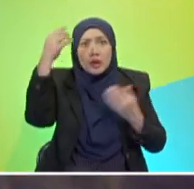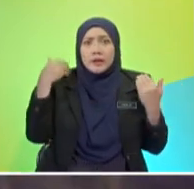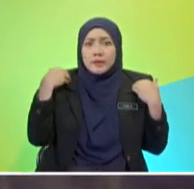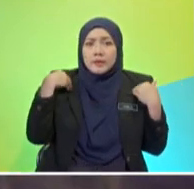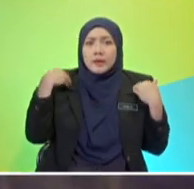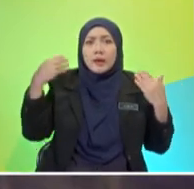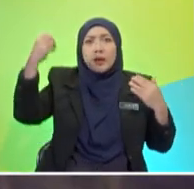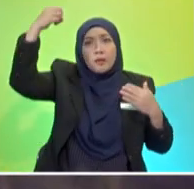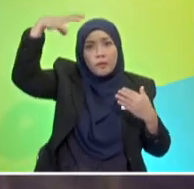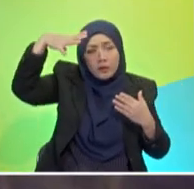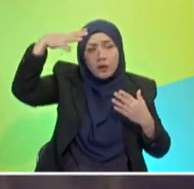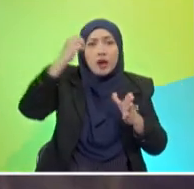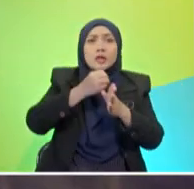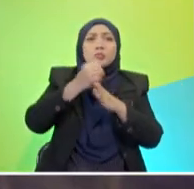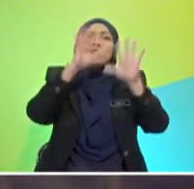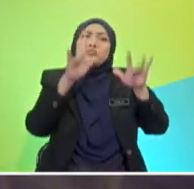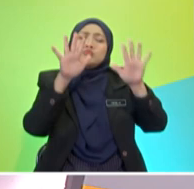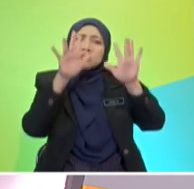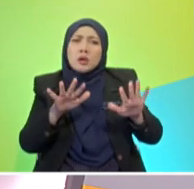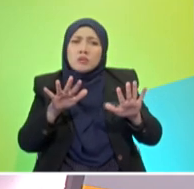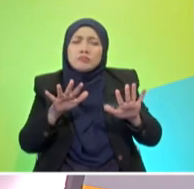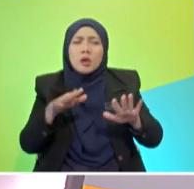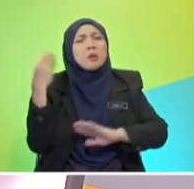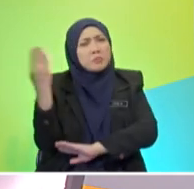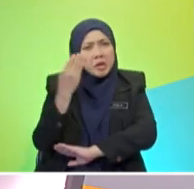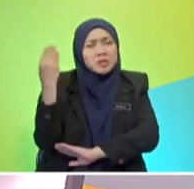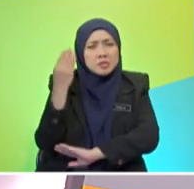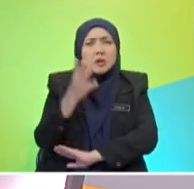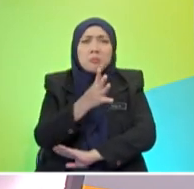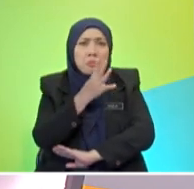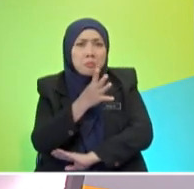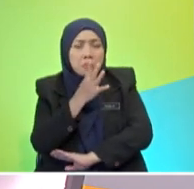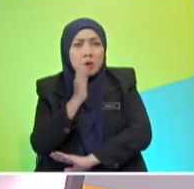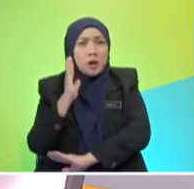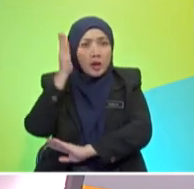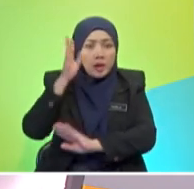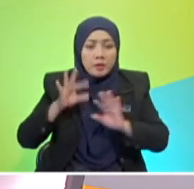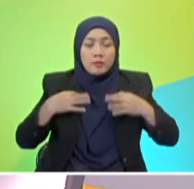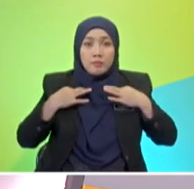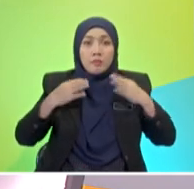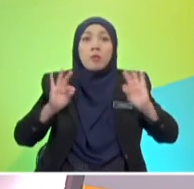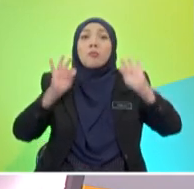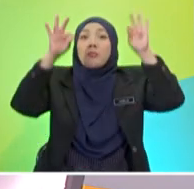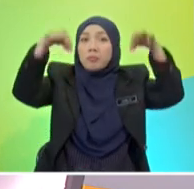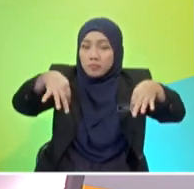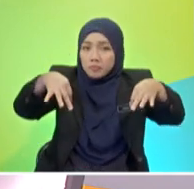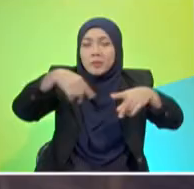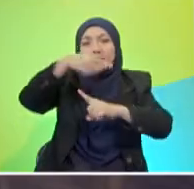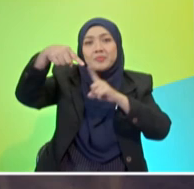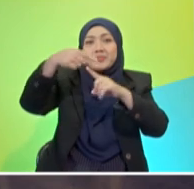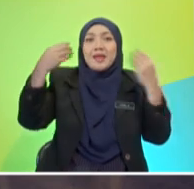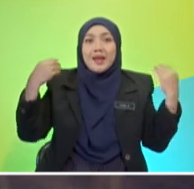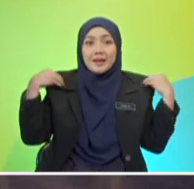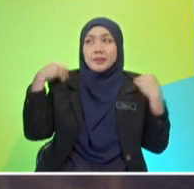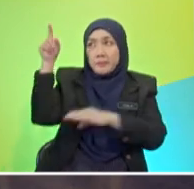Mengikut pengalaman saya, cikgu, biasanya mak akan jemur baju bila ada matahari, cikgu. Jadi cuba